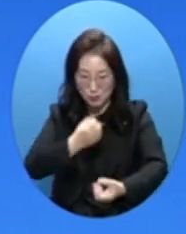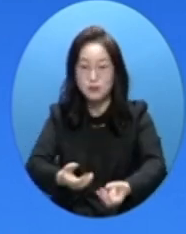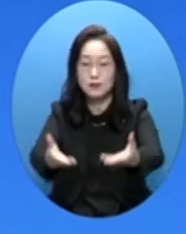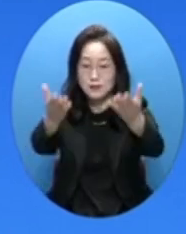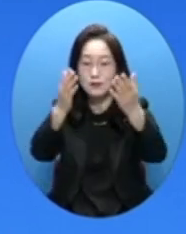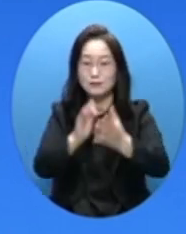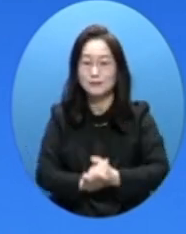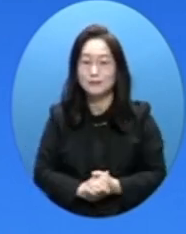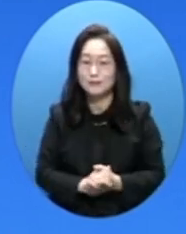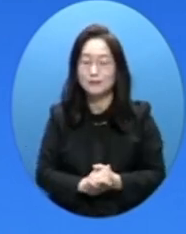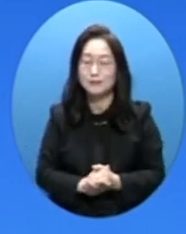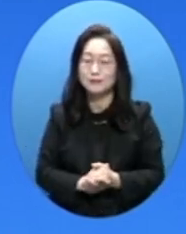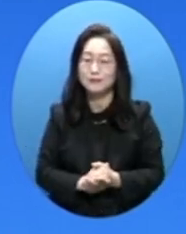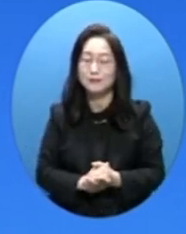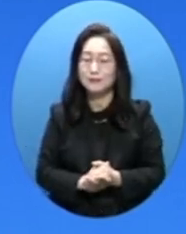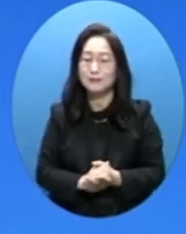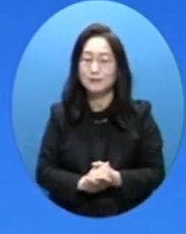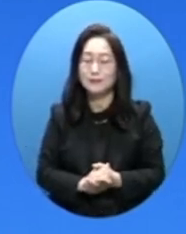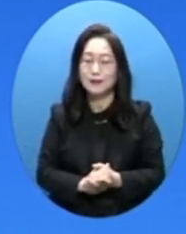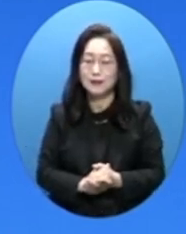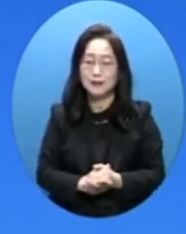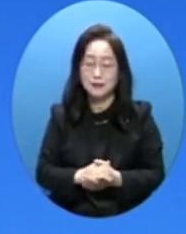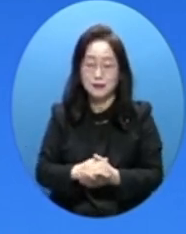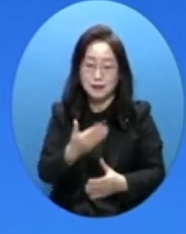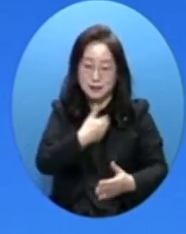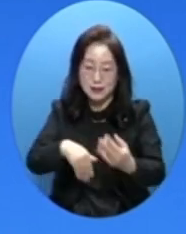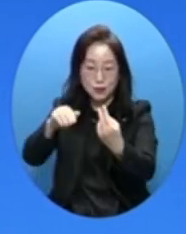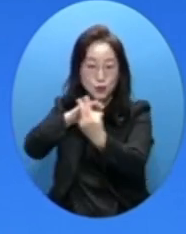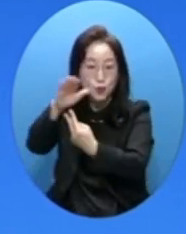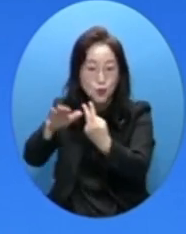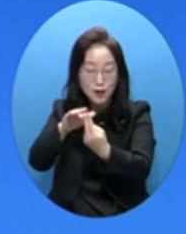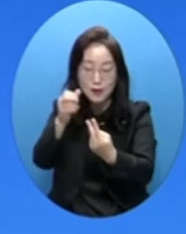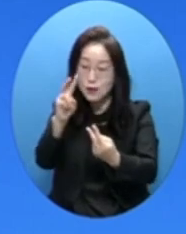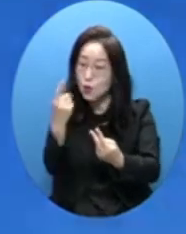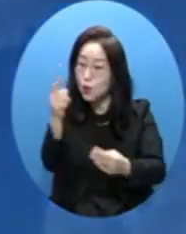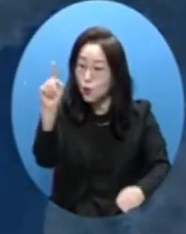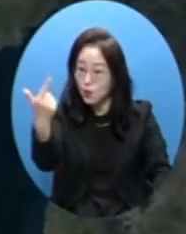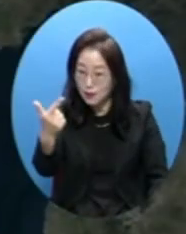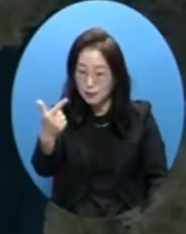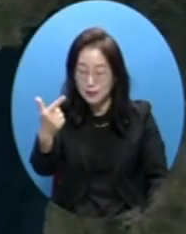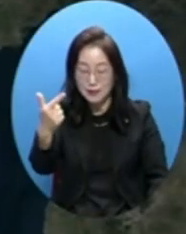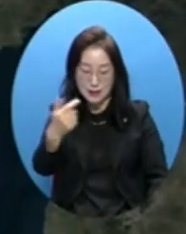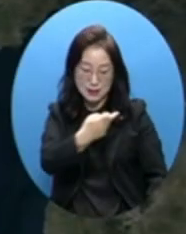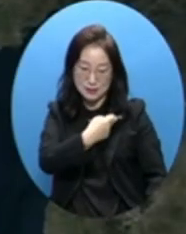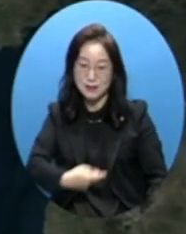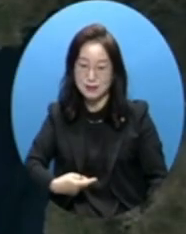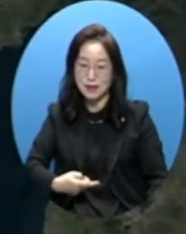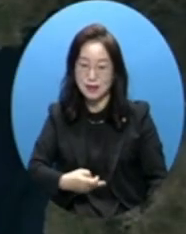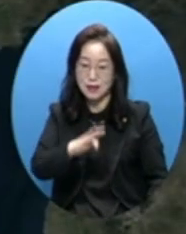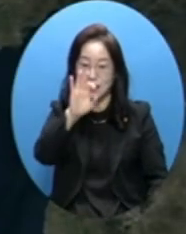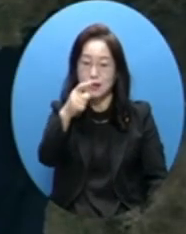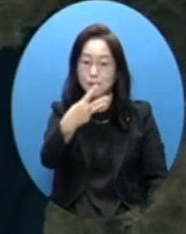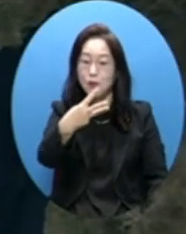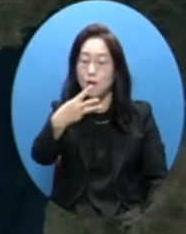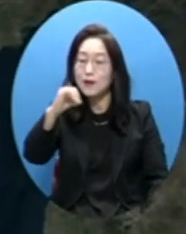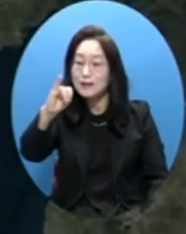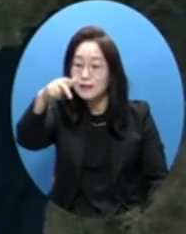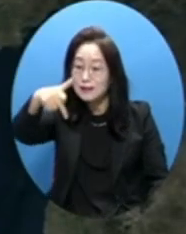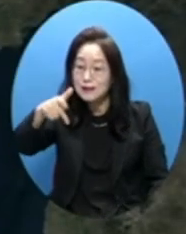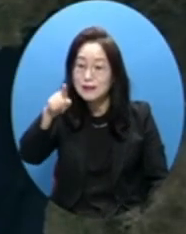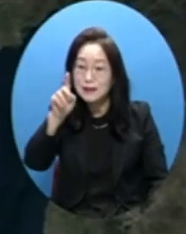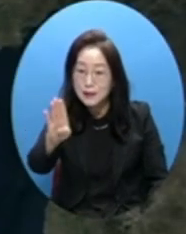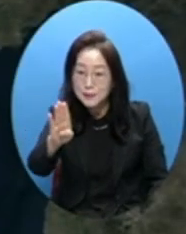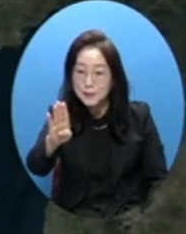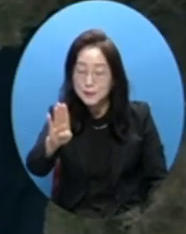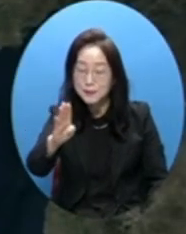축원합니다. 사도 요한의 제자 폴리캅 감독이 있습니다. 서머나교회 감독이었는데 이